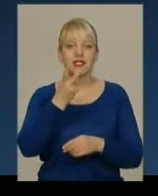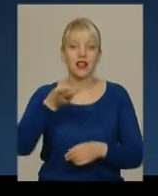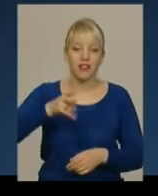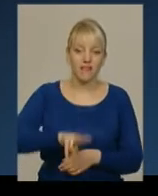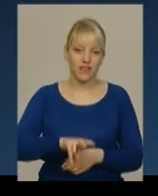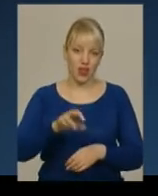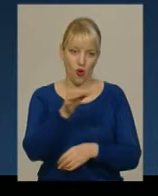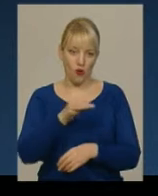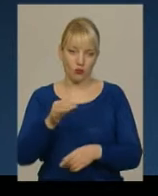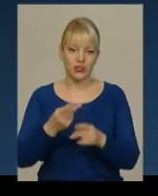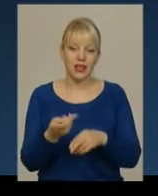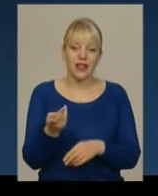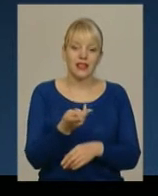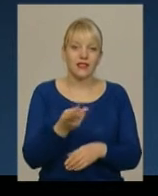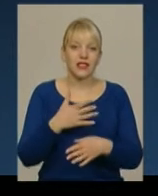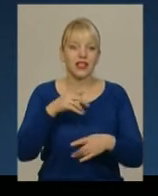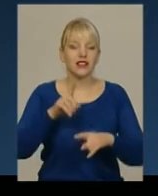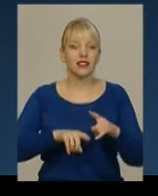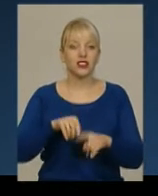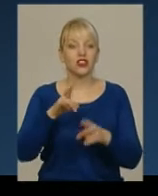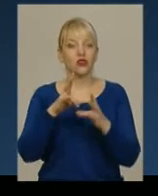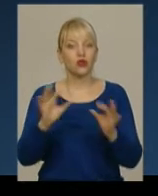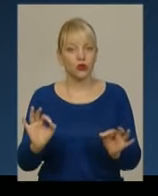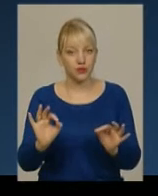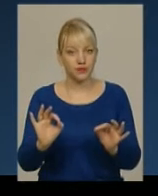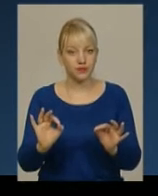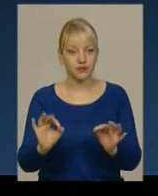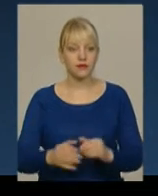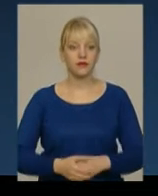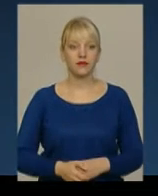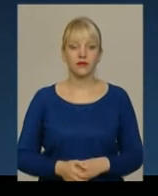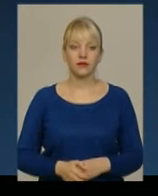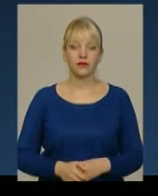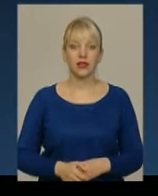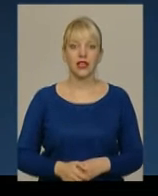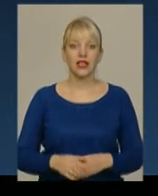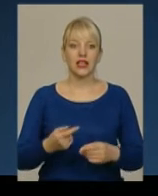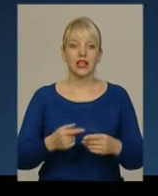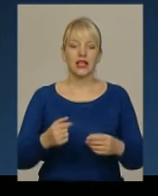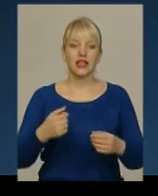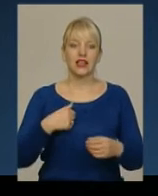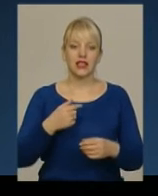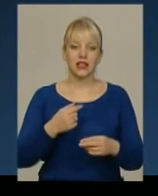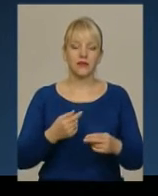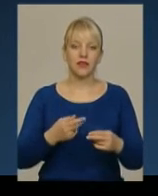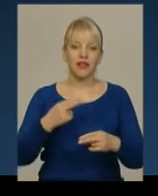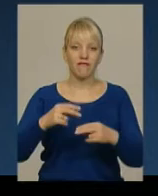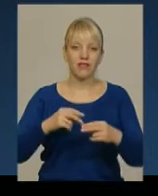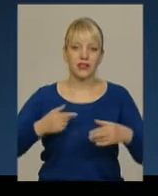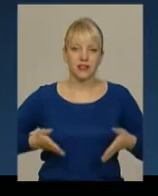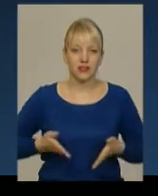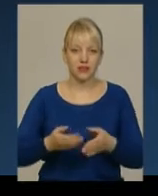Для мене вони дві рідні, але просто фристайлом я займалася в Рівному. І в